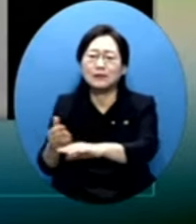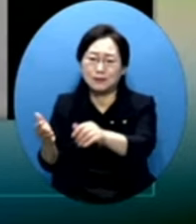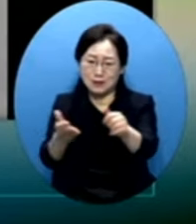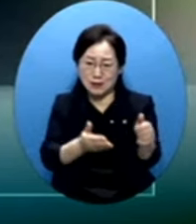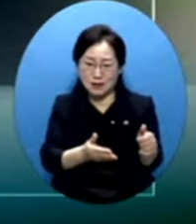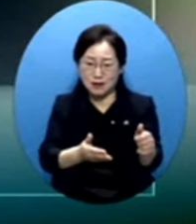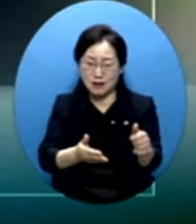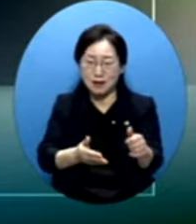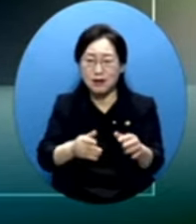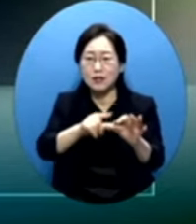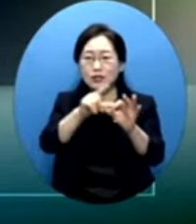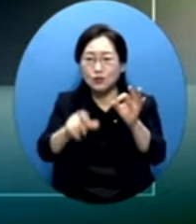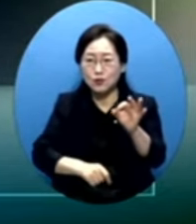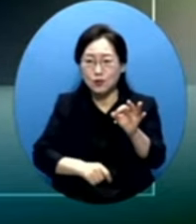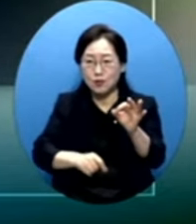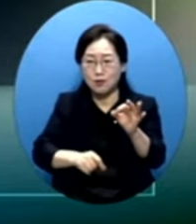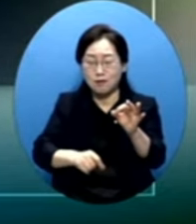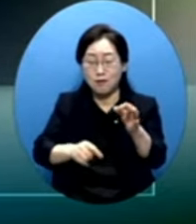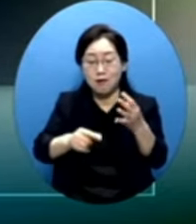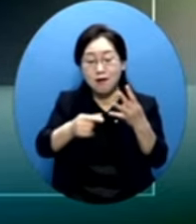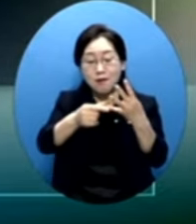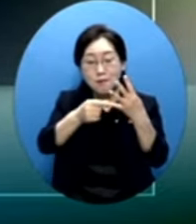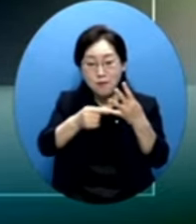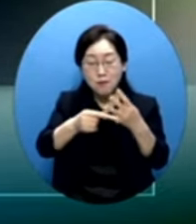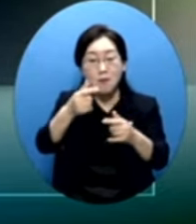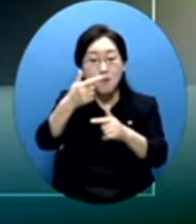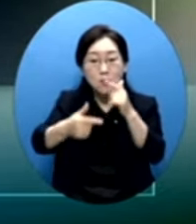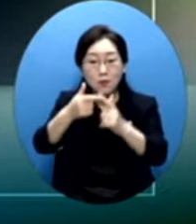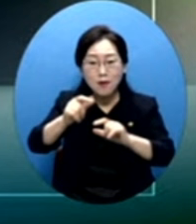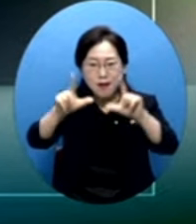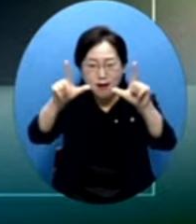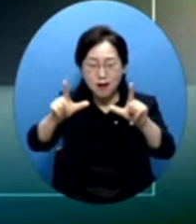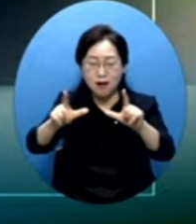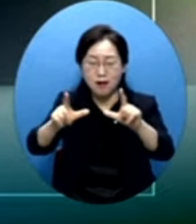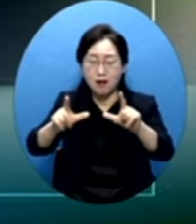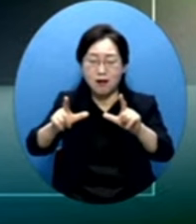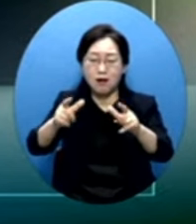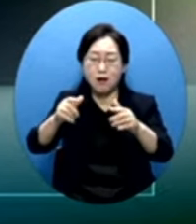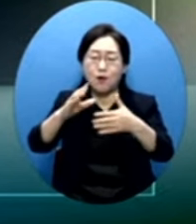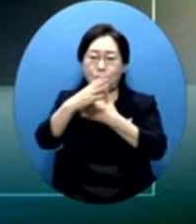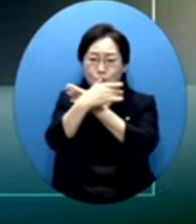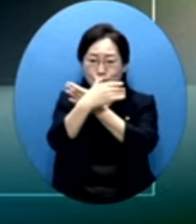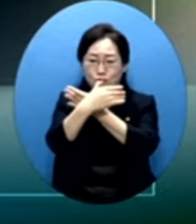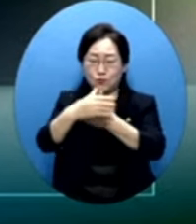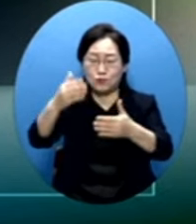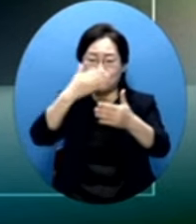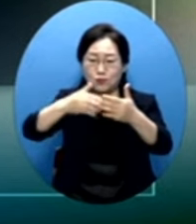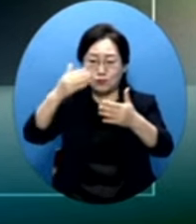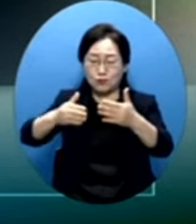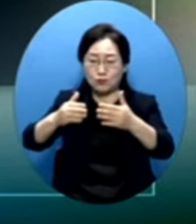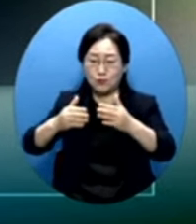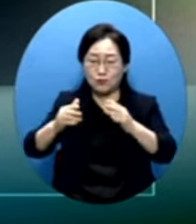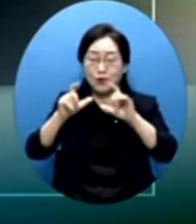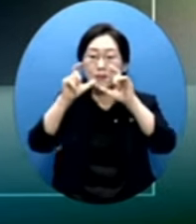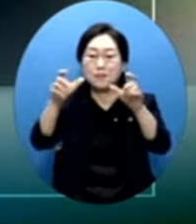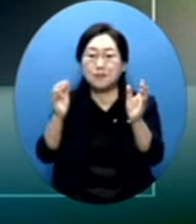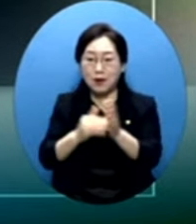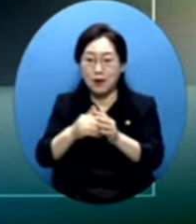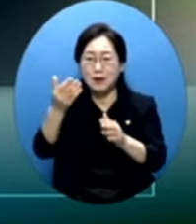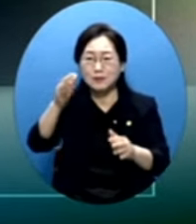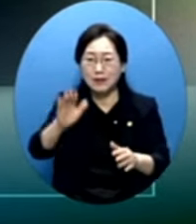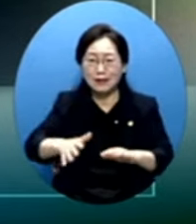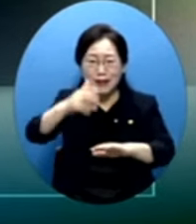공유로 제정을 했습니다 그러다가 1941년 프랭크린 루즈벨트 대통령이